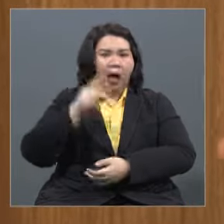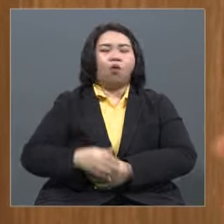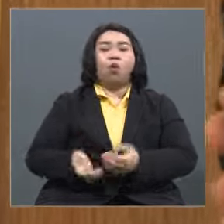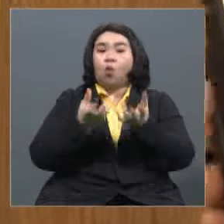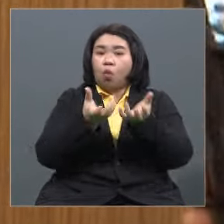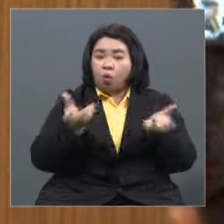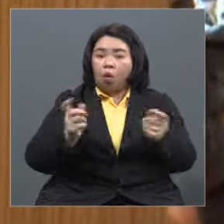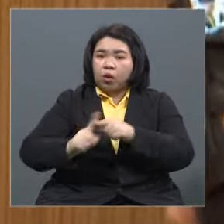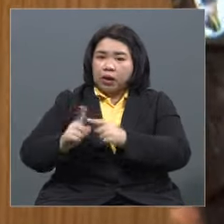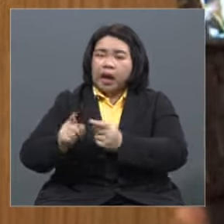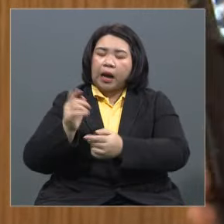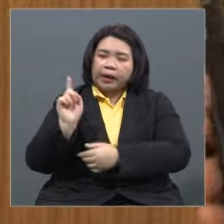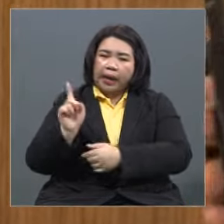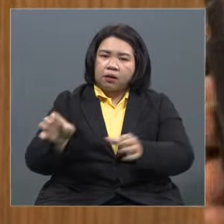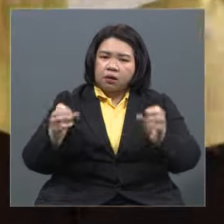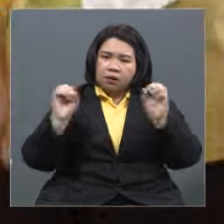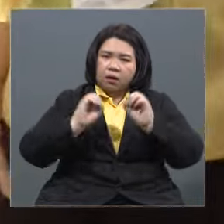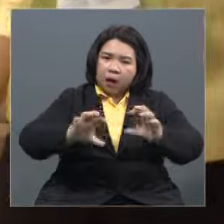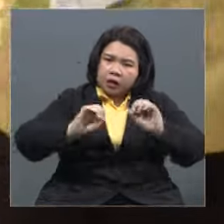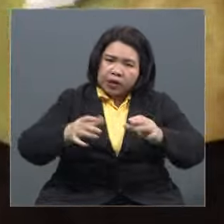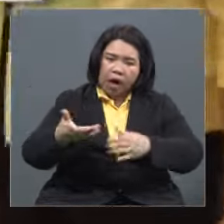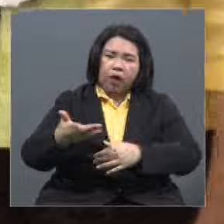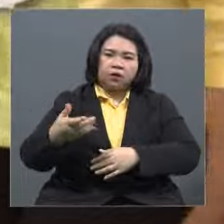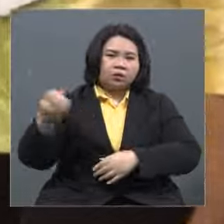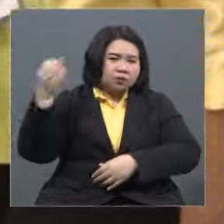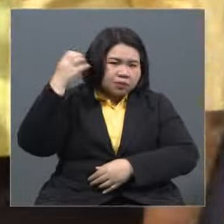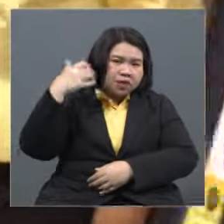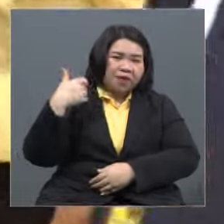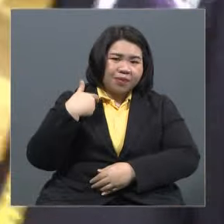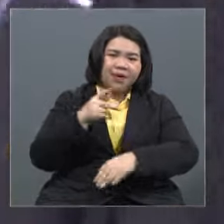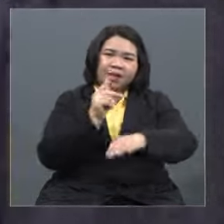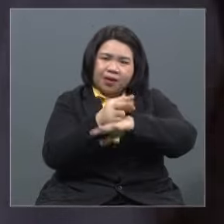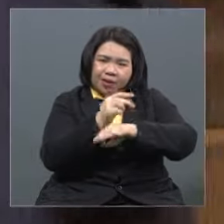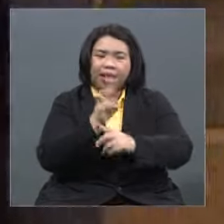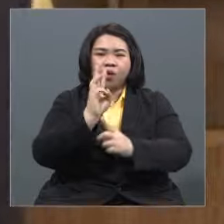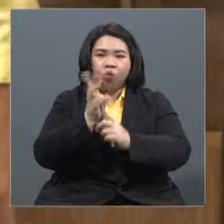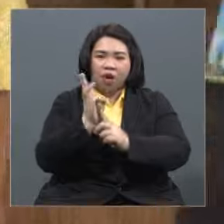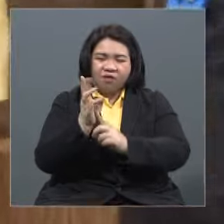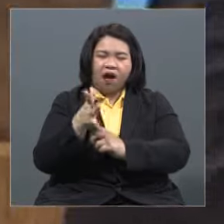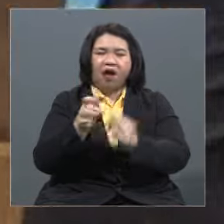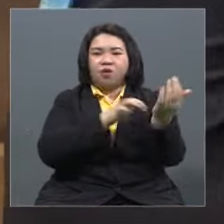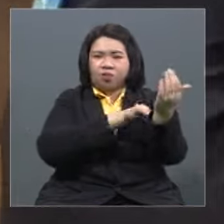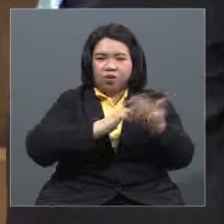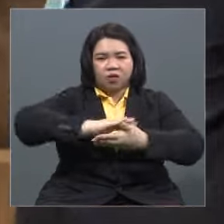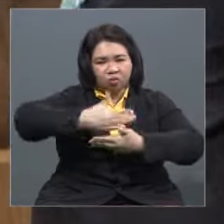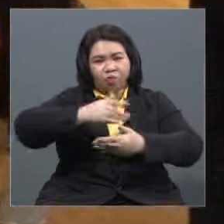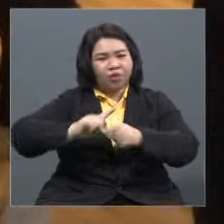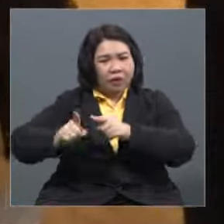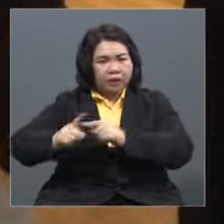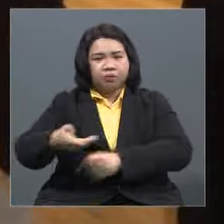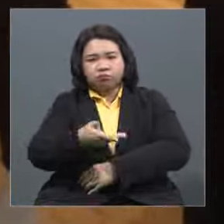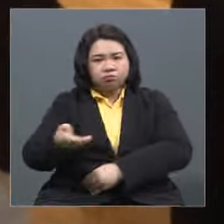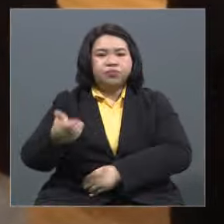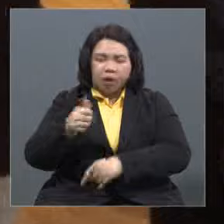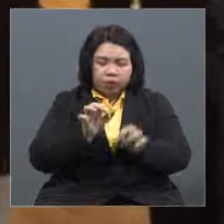อำนวยความสะดวกทั้งเครื่องเสียงอุปกรณ์อิเล็กทรอนิกส์อินเทอร์เน็ตนะคะ WiFiรวมทั้งคอมพิวเตอร์โนตบุกให้กับสื่อมวลชนได้ใช้